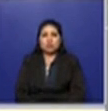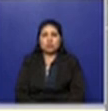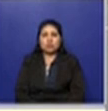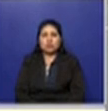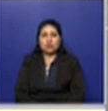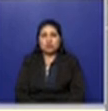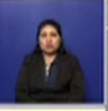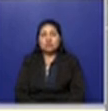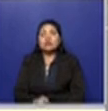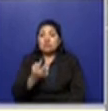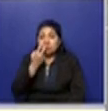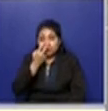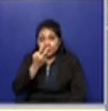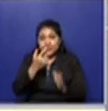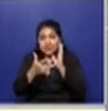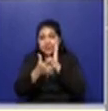เทคโนโลยี